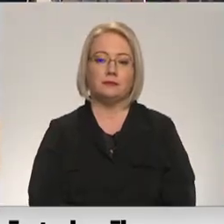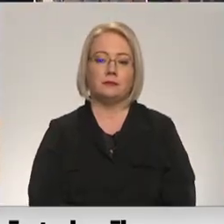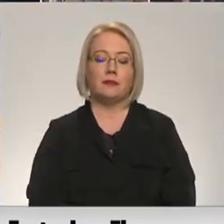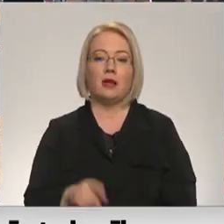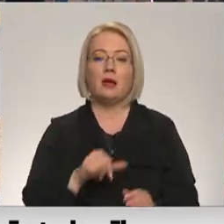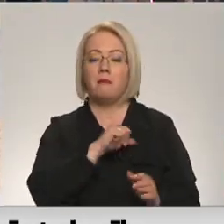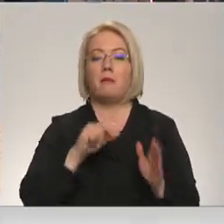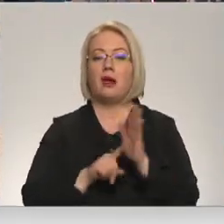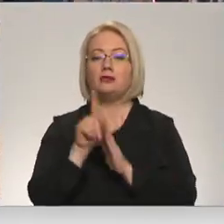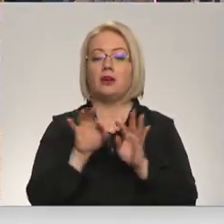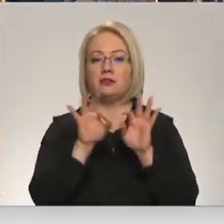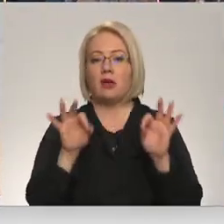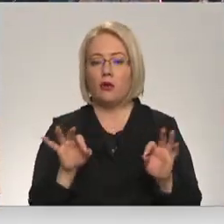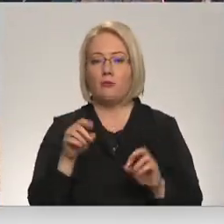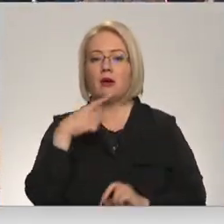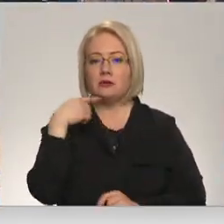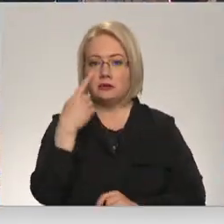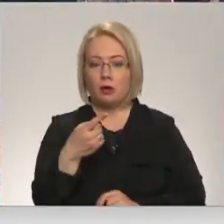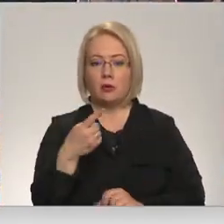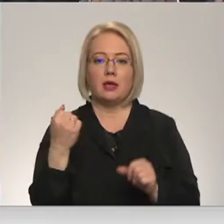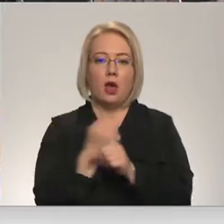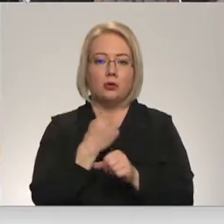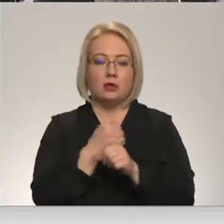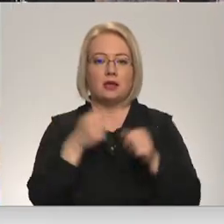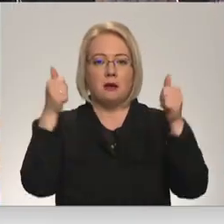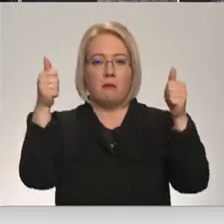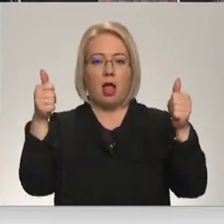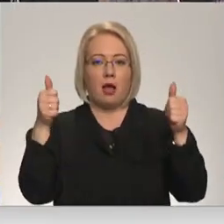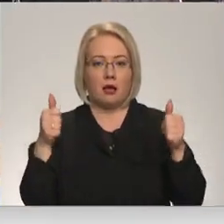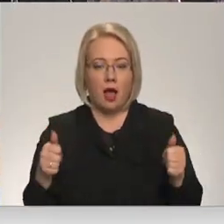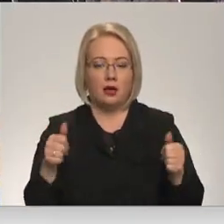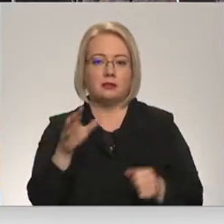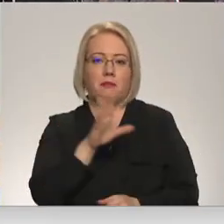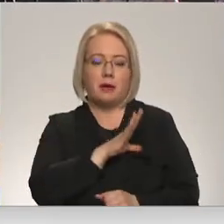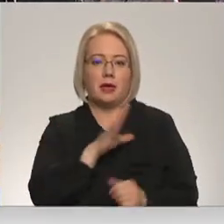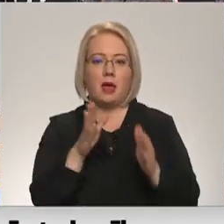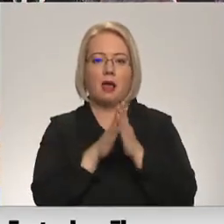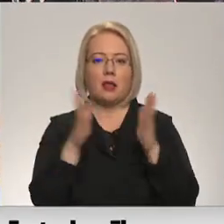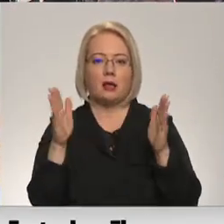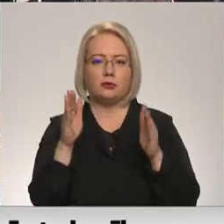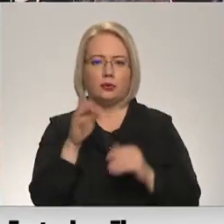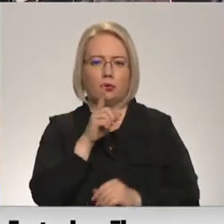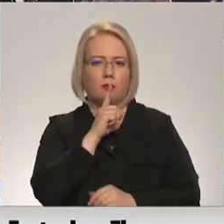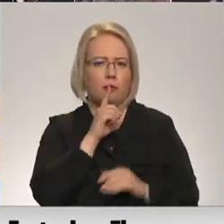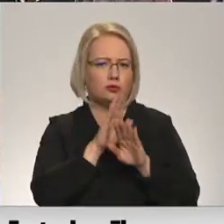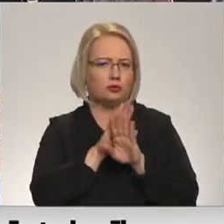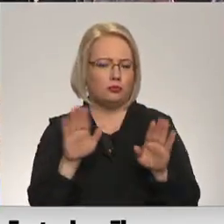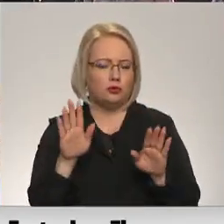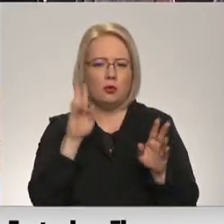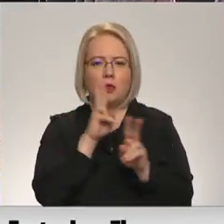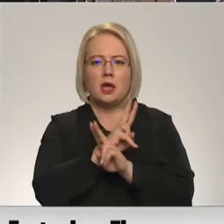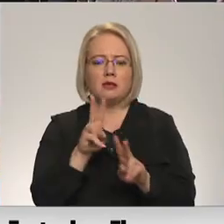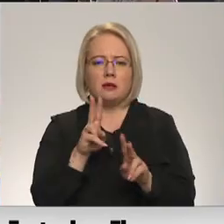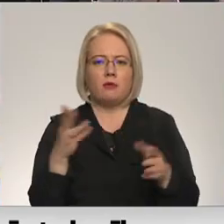Pašā sākumā, sakot, kad jāuztais ir plakāts, bija diezgan liels klusums un arī neizprat, no